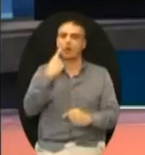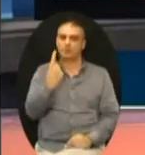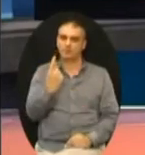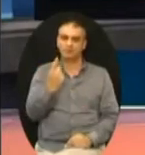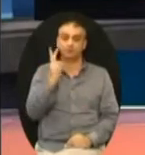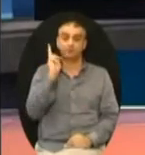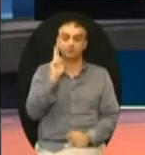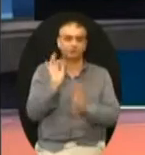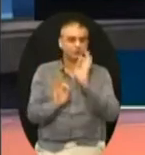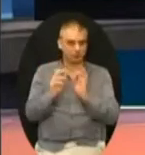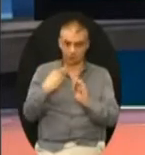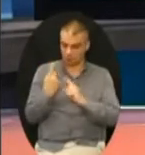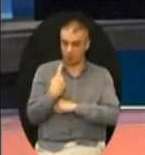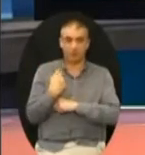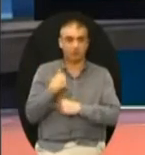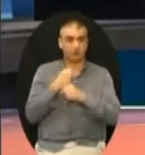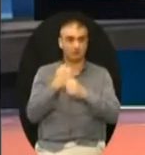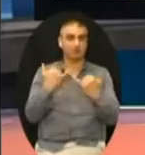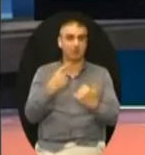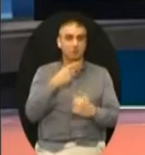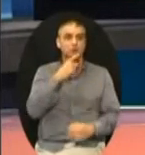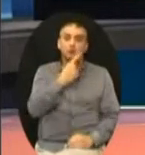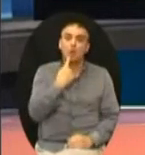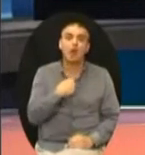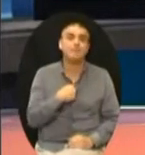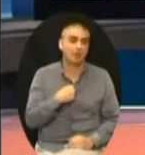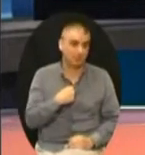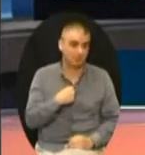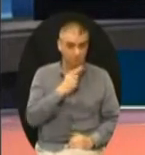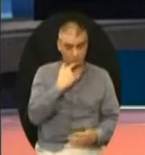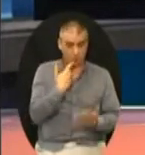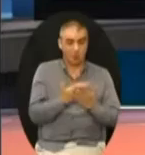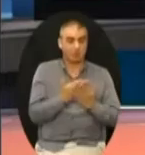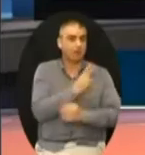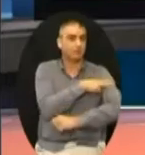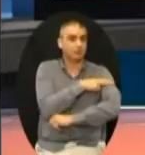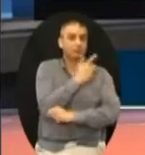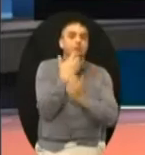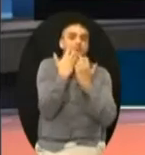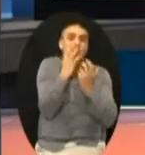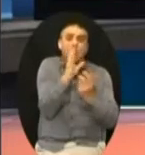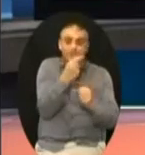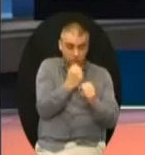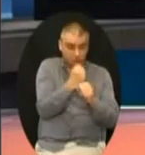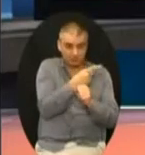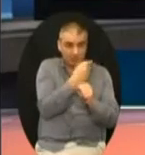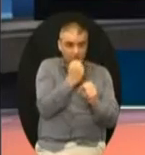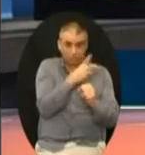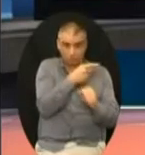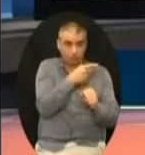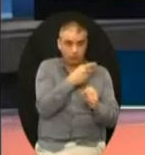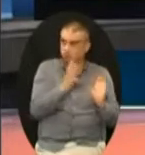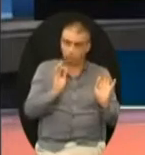ישנה הסתה, יש לי לקוח שאני מייצג היום שהוא אמר לי, והוא הודע גם במשטרה, והסביר שמה שגרם לו לעשות את המעשה,